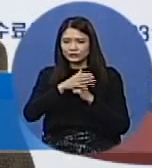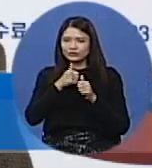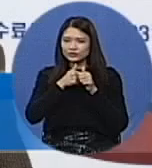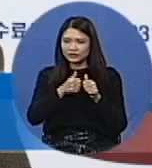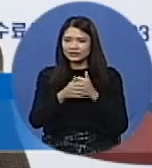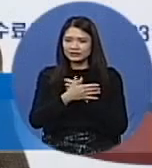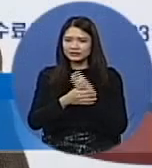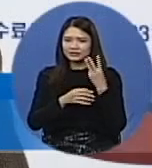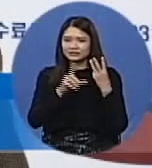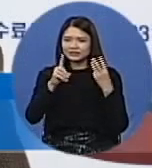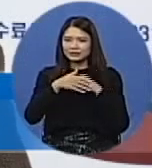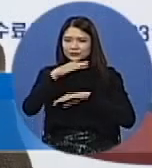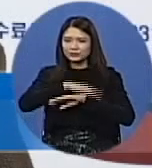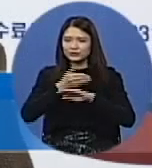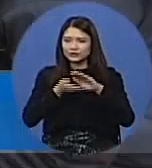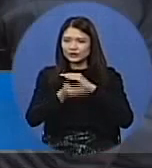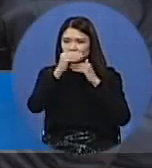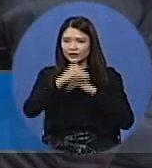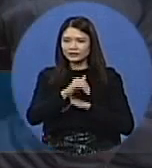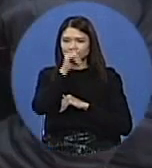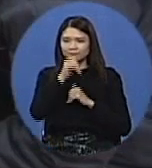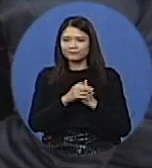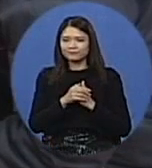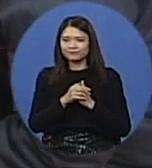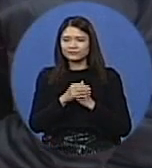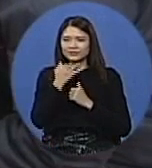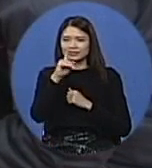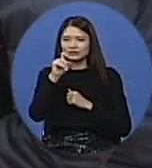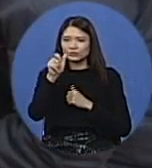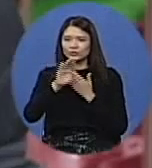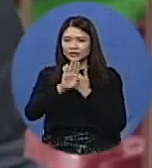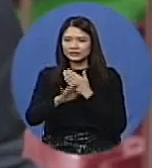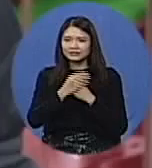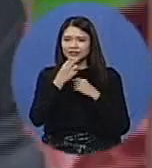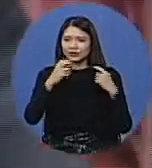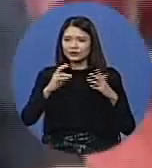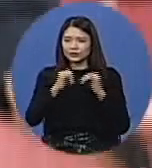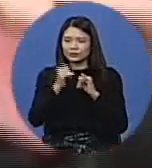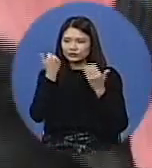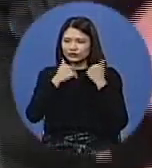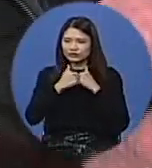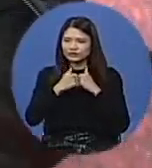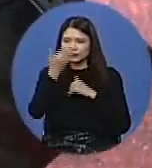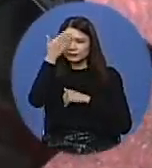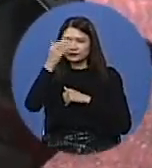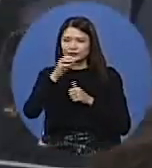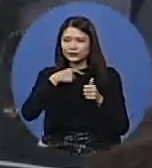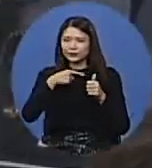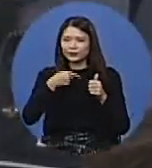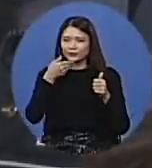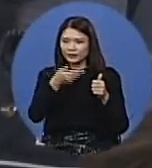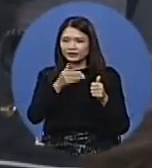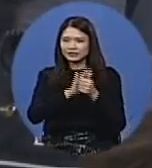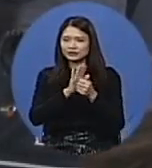따라 3D 프린팅 과정도 신설하고. 15세 이상의 경기도민이면 누구나 무료로 기술을 배울 수